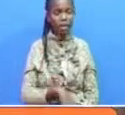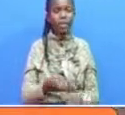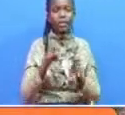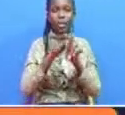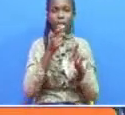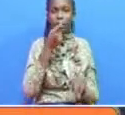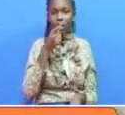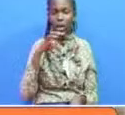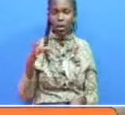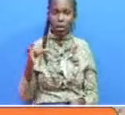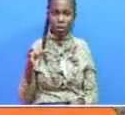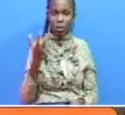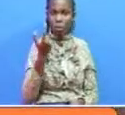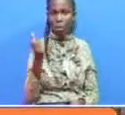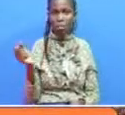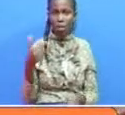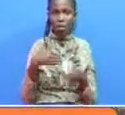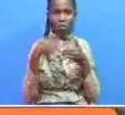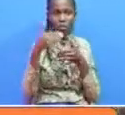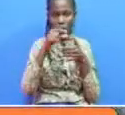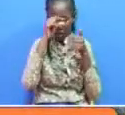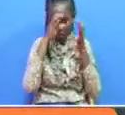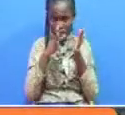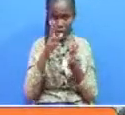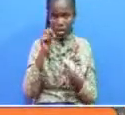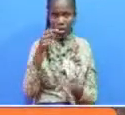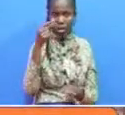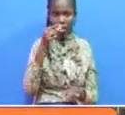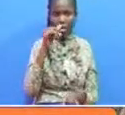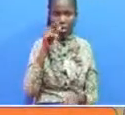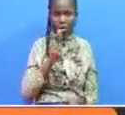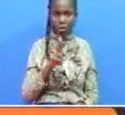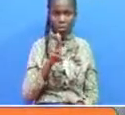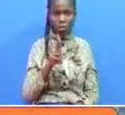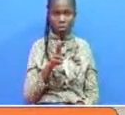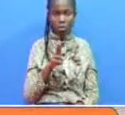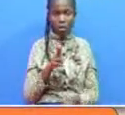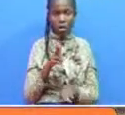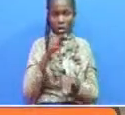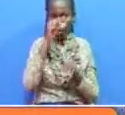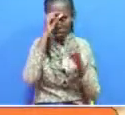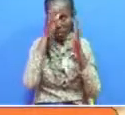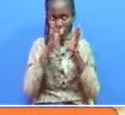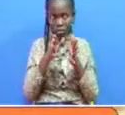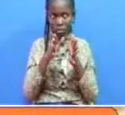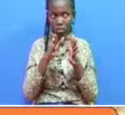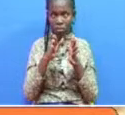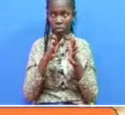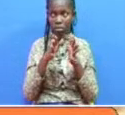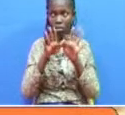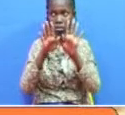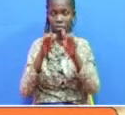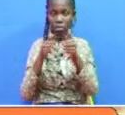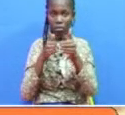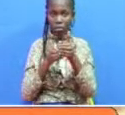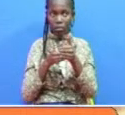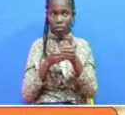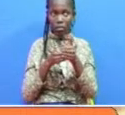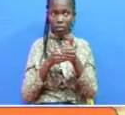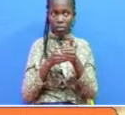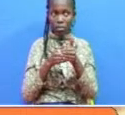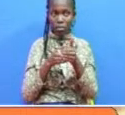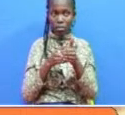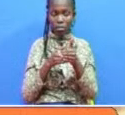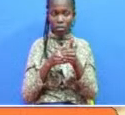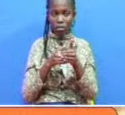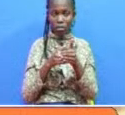Kitui. Mwaiyumwe itinoa governor Charlie Tikaluki Ngilo kume ya Masemba Mau governor. No uende na no kunia maleve mukti wa